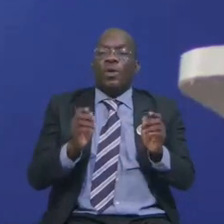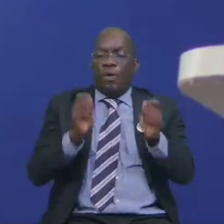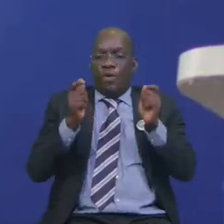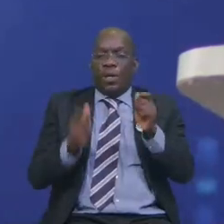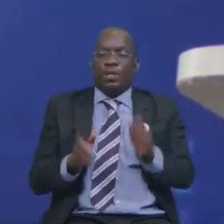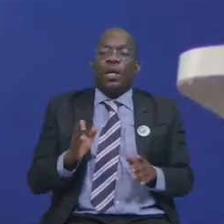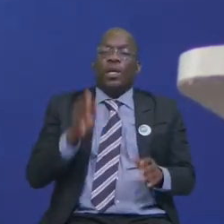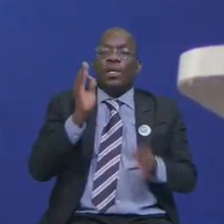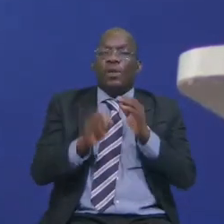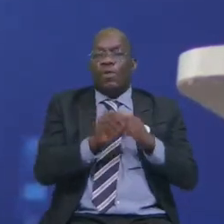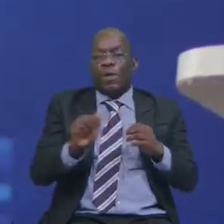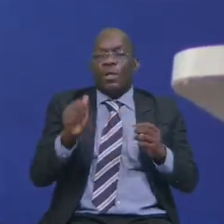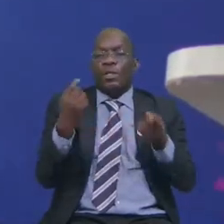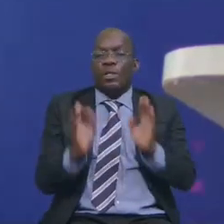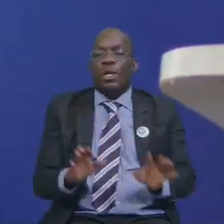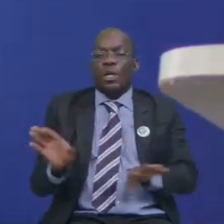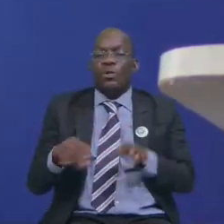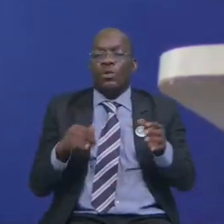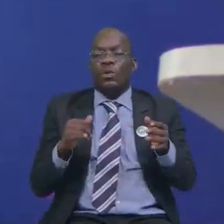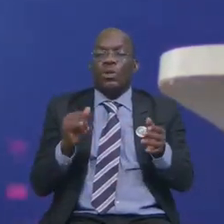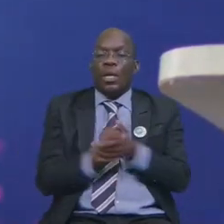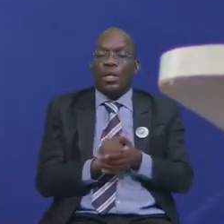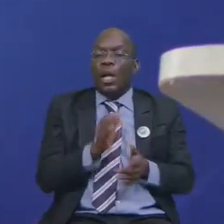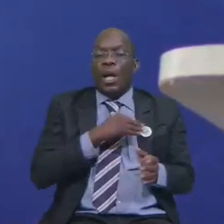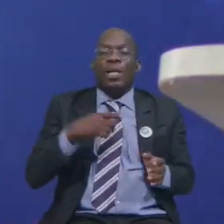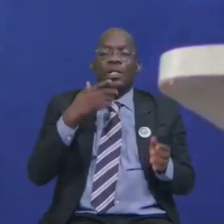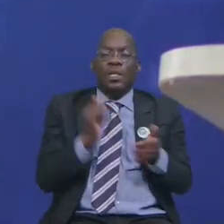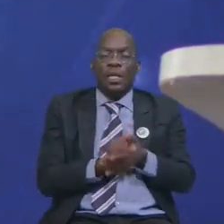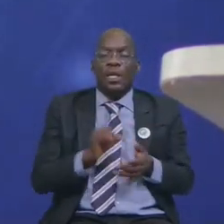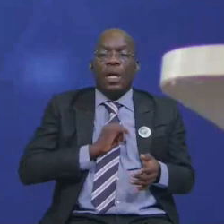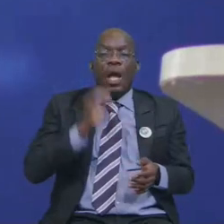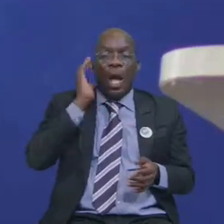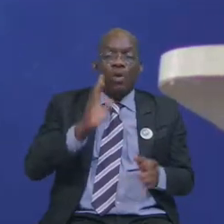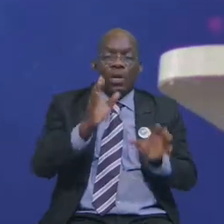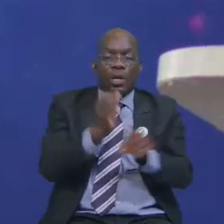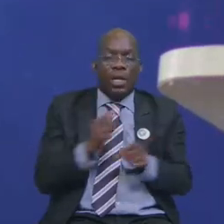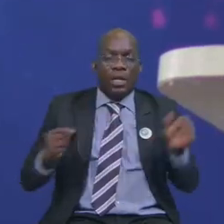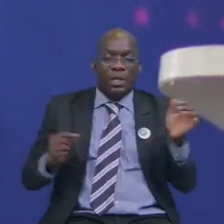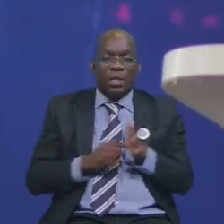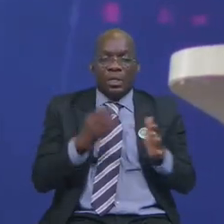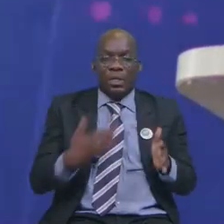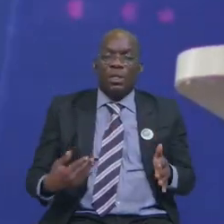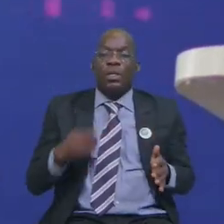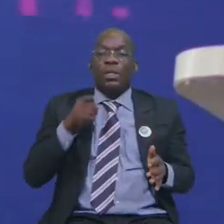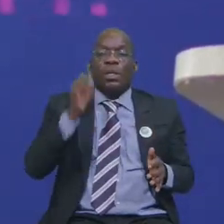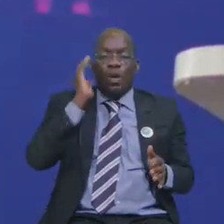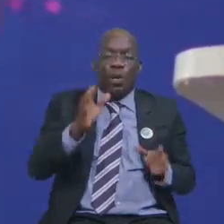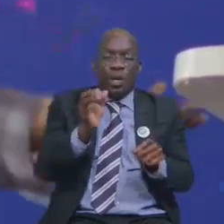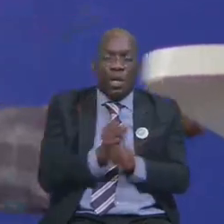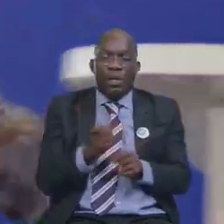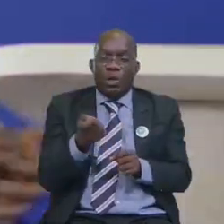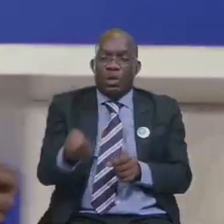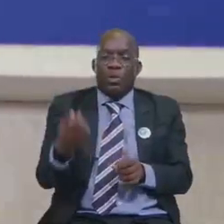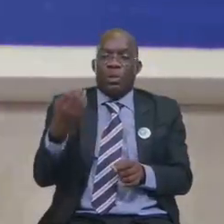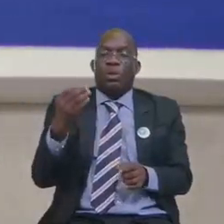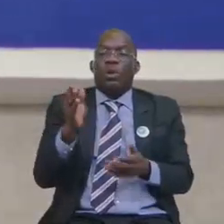s'engage et dit je vais faire cette chose il va aussi la voir ainsi